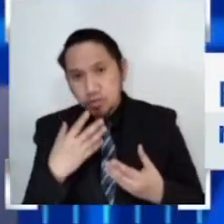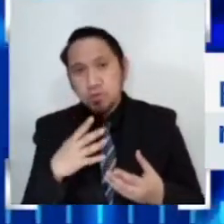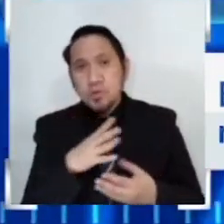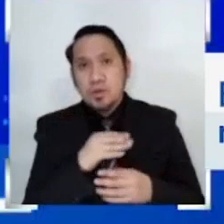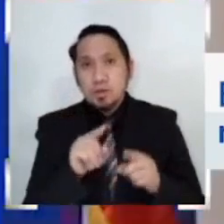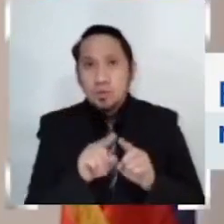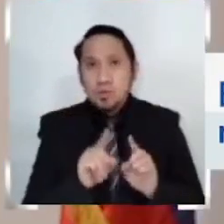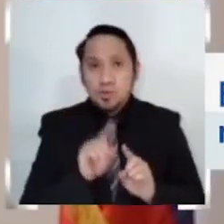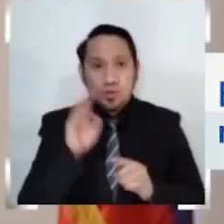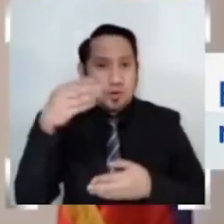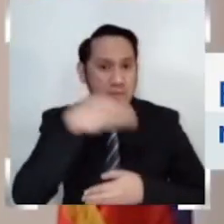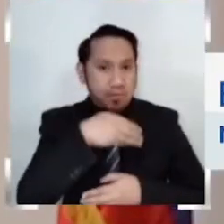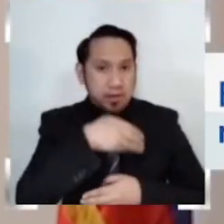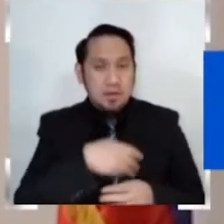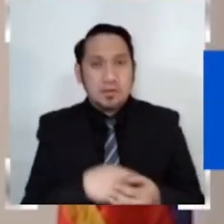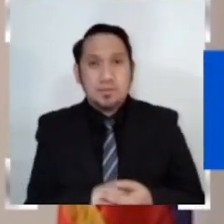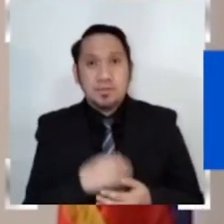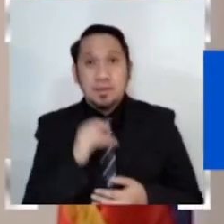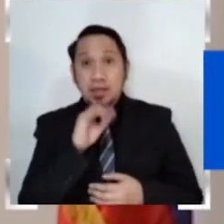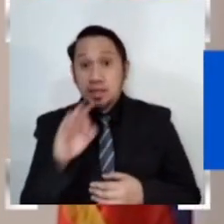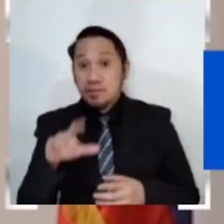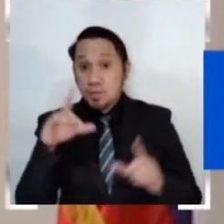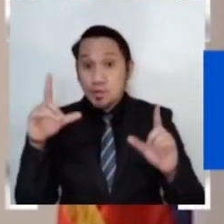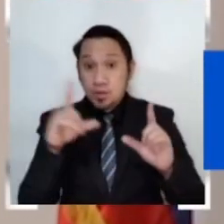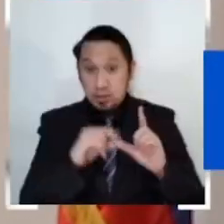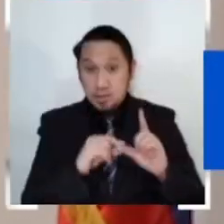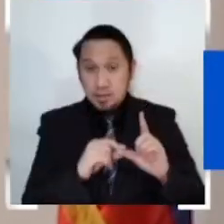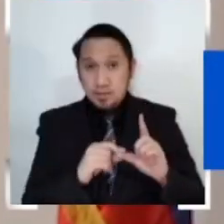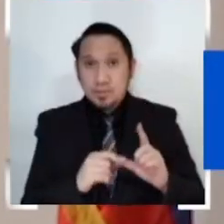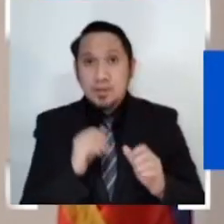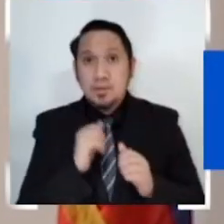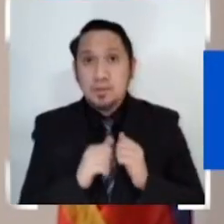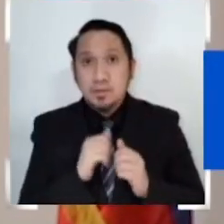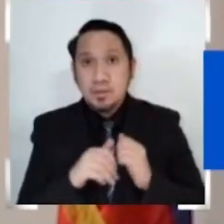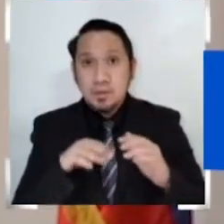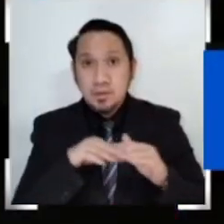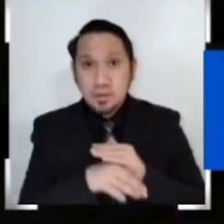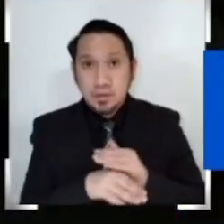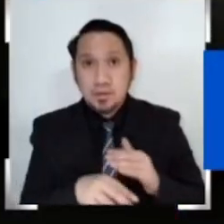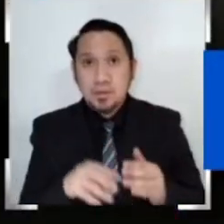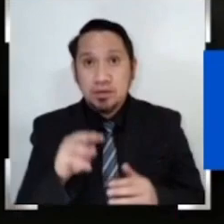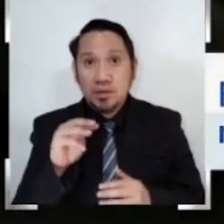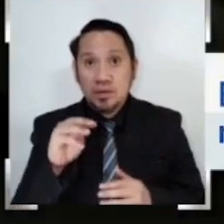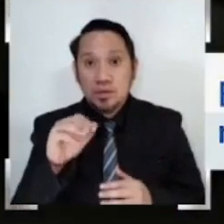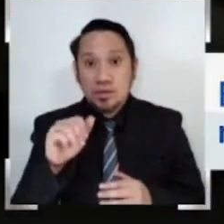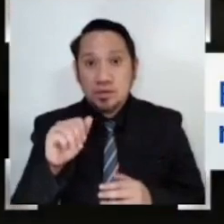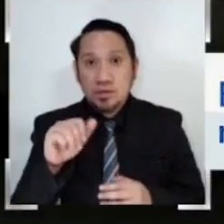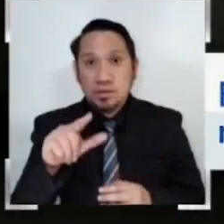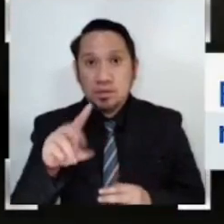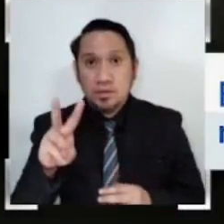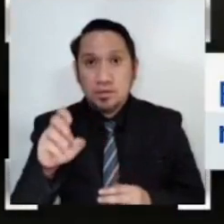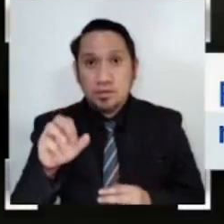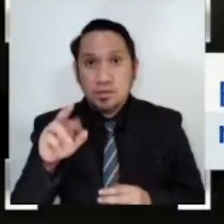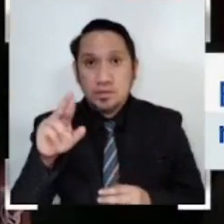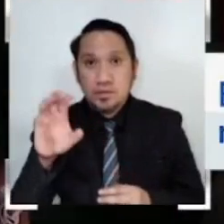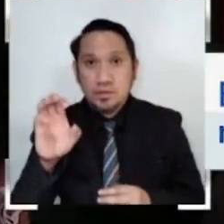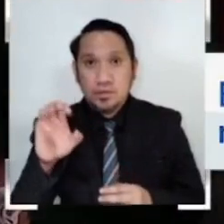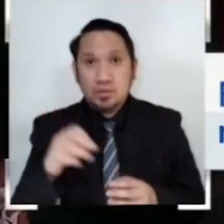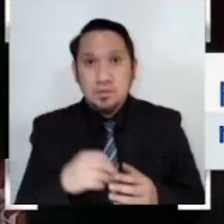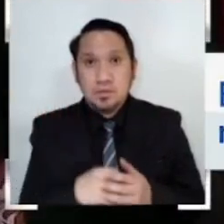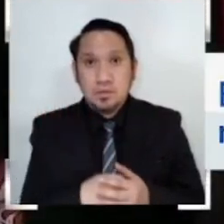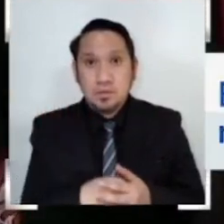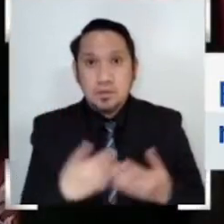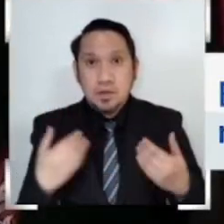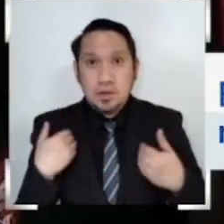ninyo. So pag kinlik mo yung link, dun ka na mapapasukan ng mga malwares. Pag nag-penetrate na siya sa mga device mo, dyan na